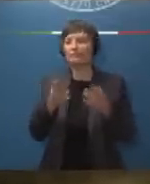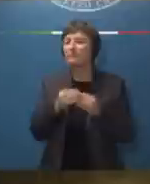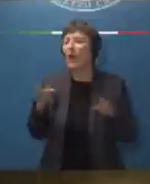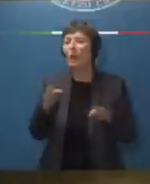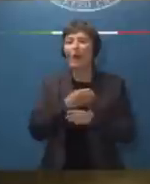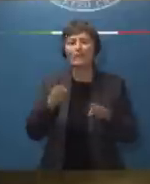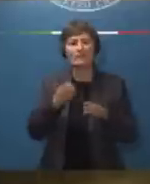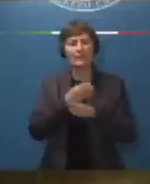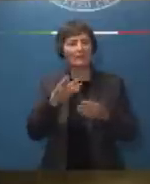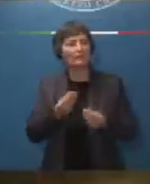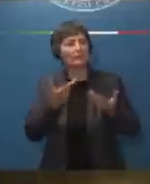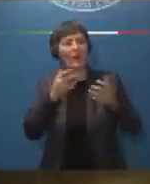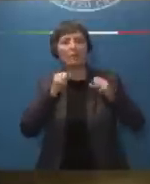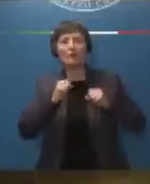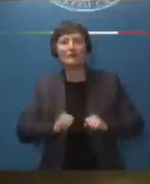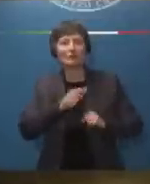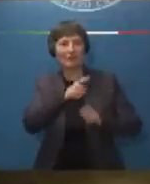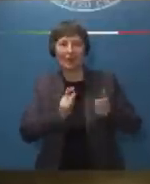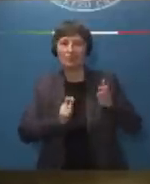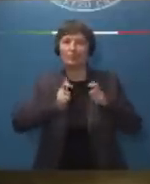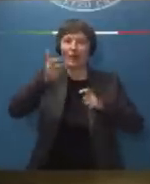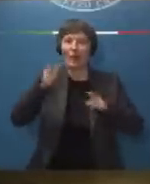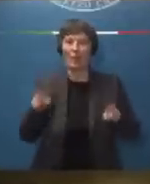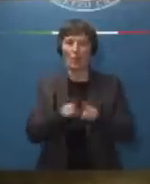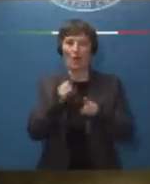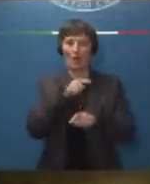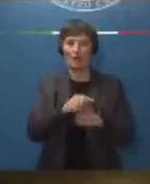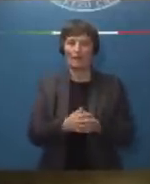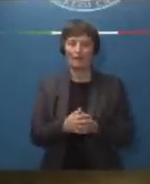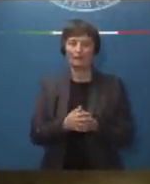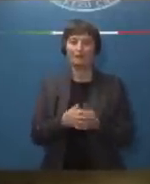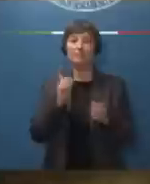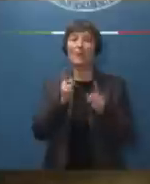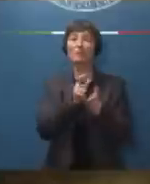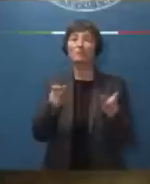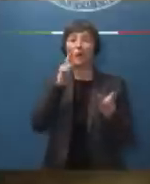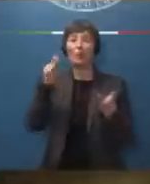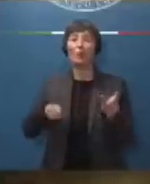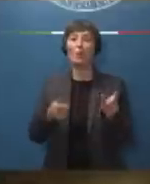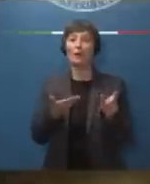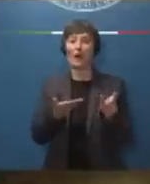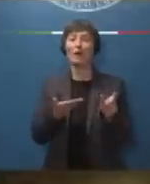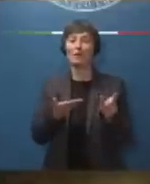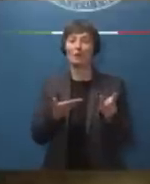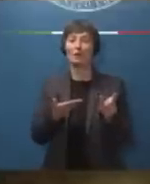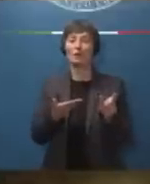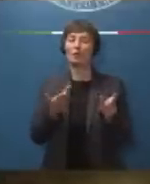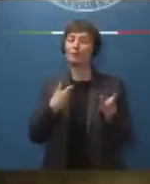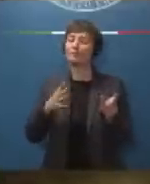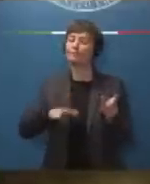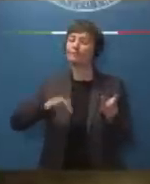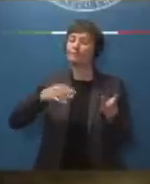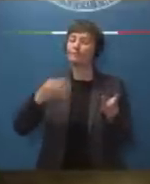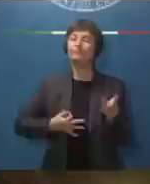riuscire in questo obiettivo il popolo ucraino ha scelto di combattere